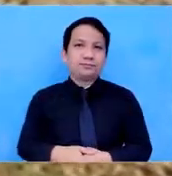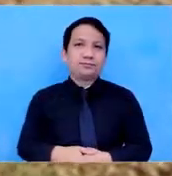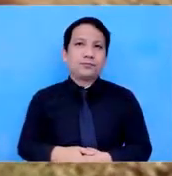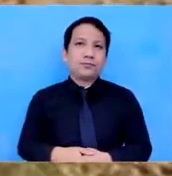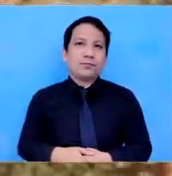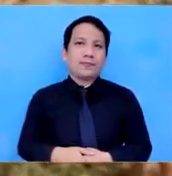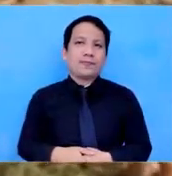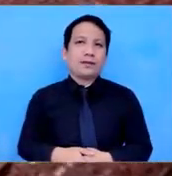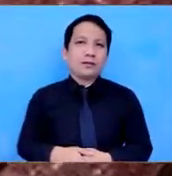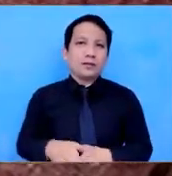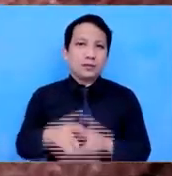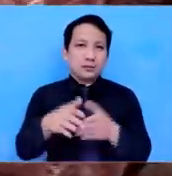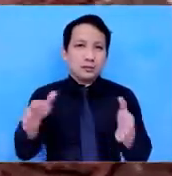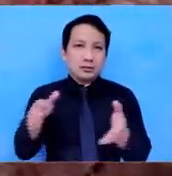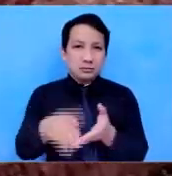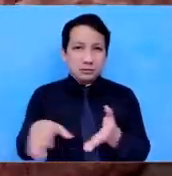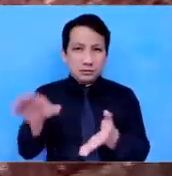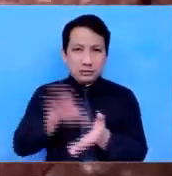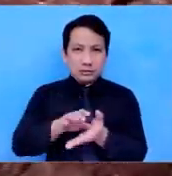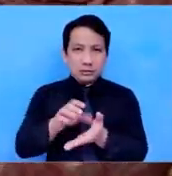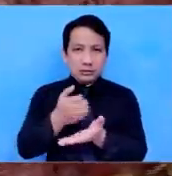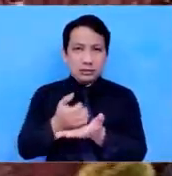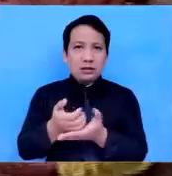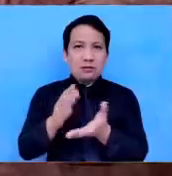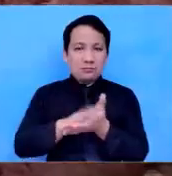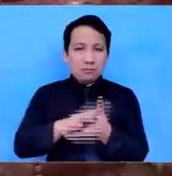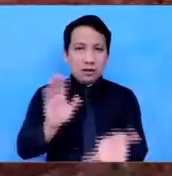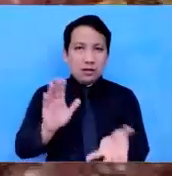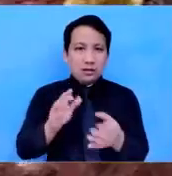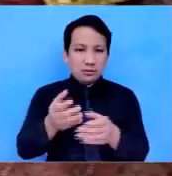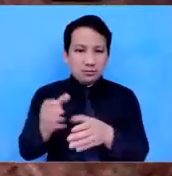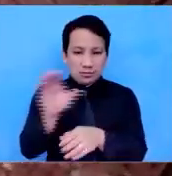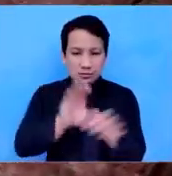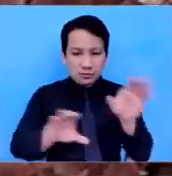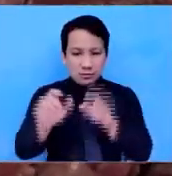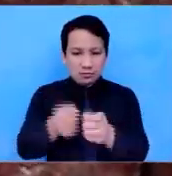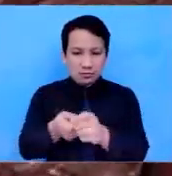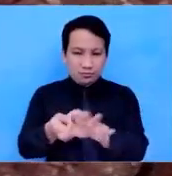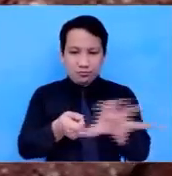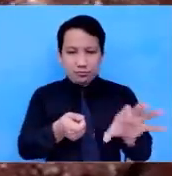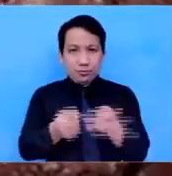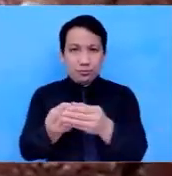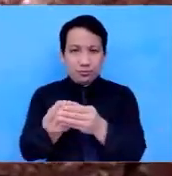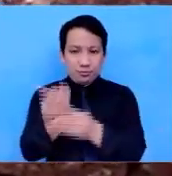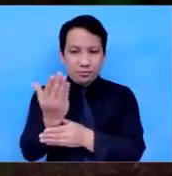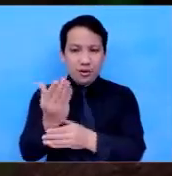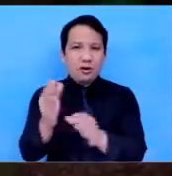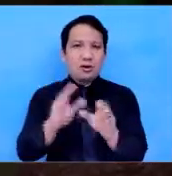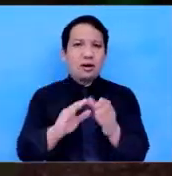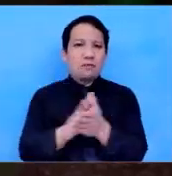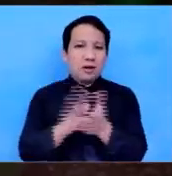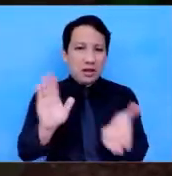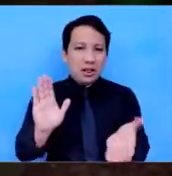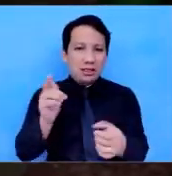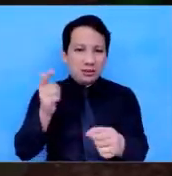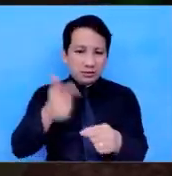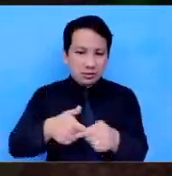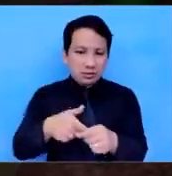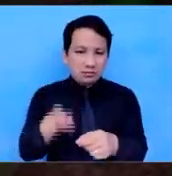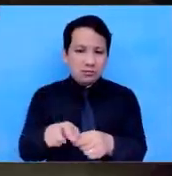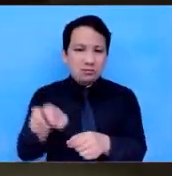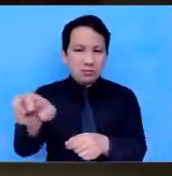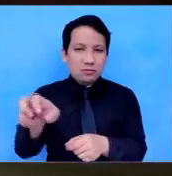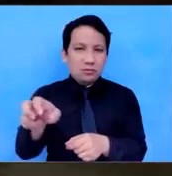sa pagtatanim. Mahal din kasi ang mga fertilizer o pataba at mahal din ang petrolyo para naman ibiyahe ang mga